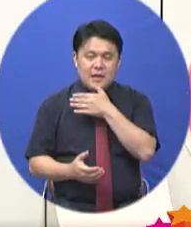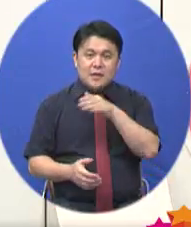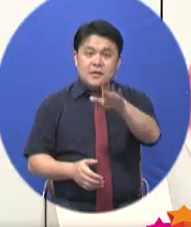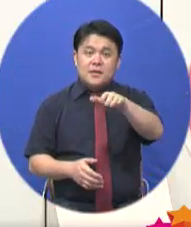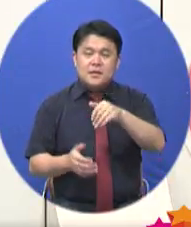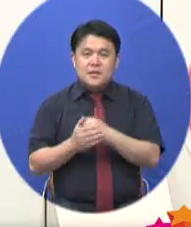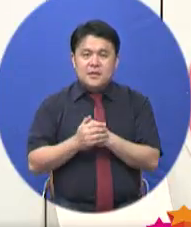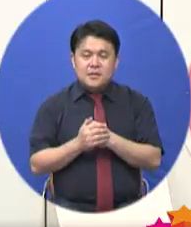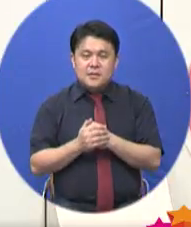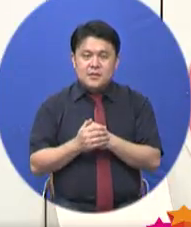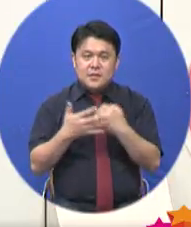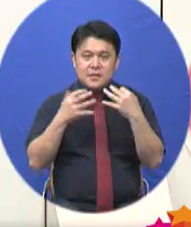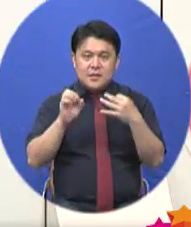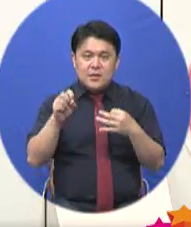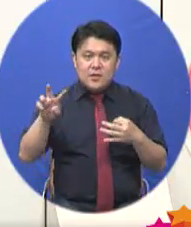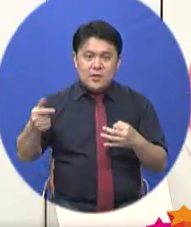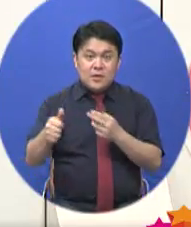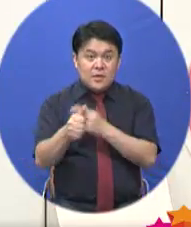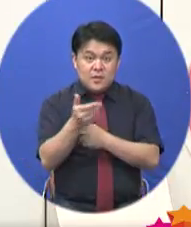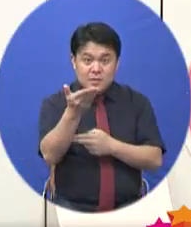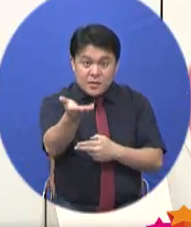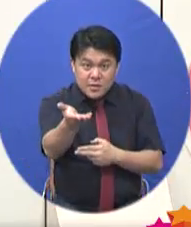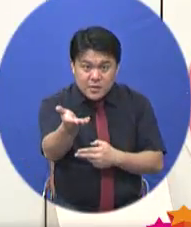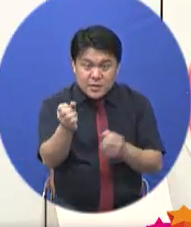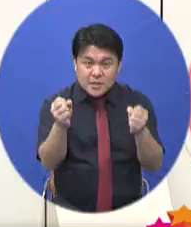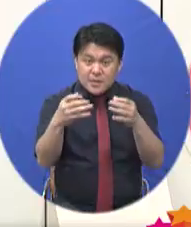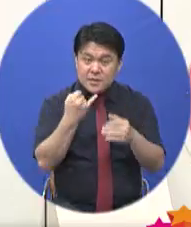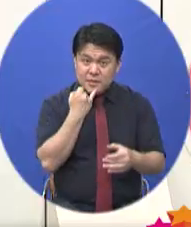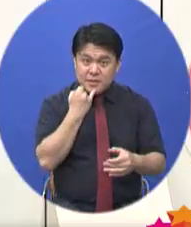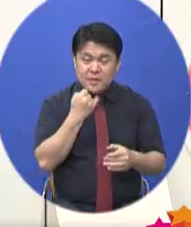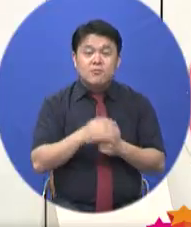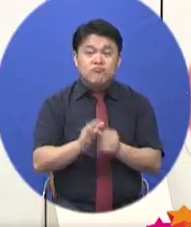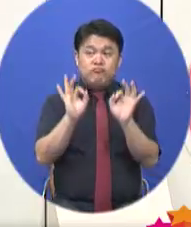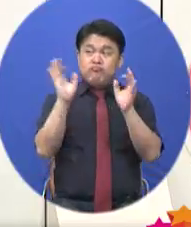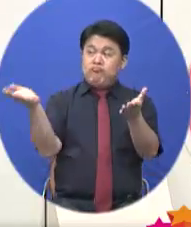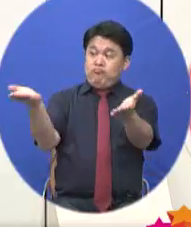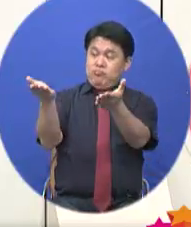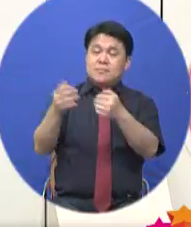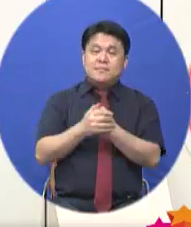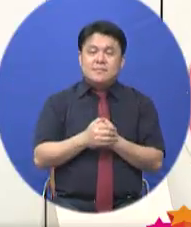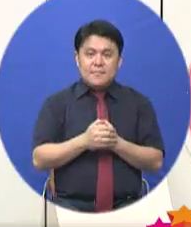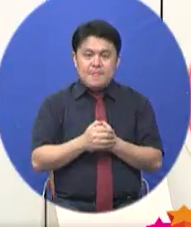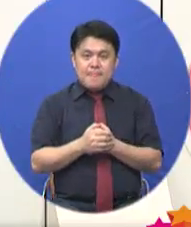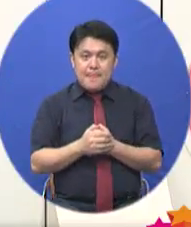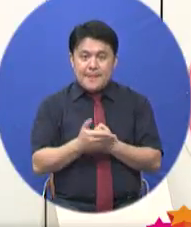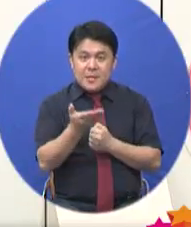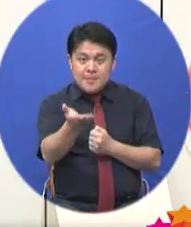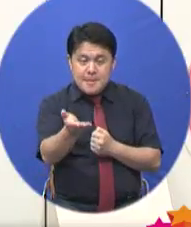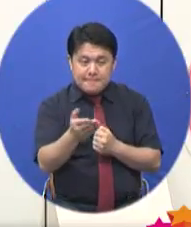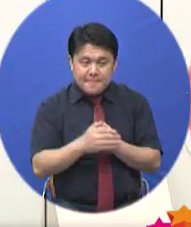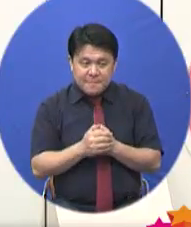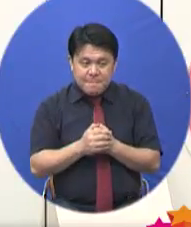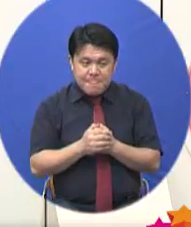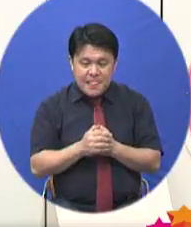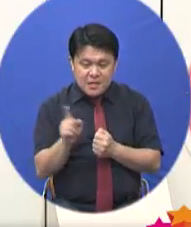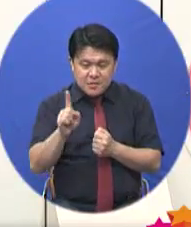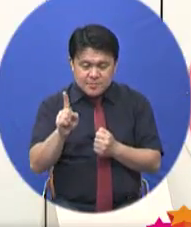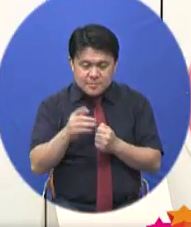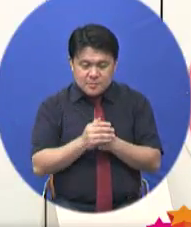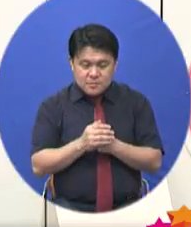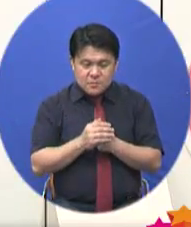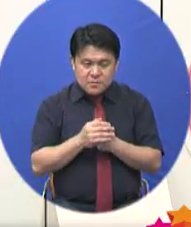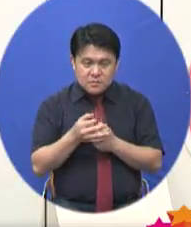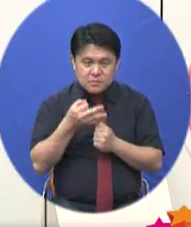근데 김영만 선생님 한 좀 대화 좀 합시다. 네, 네, 네. 네. 김영만 선생님이 그 엽전 열단양